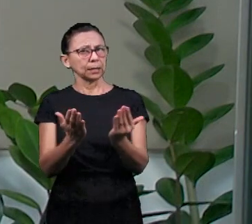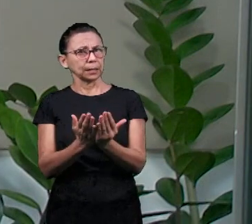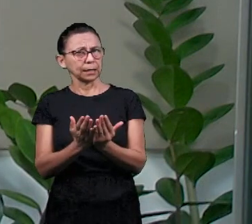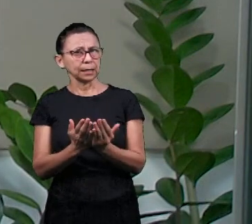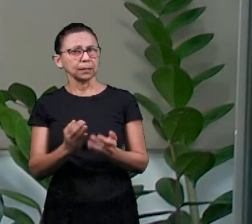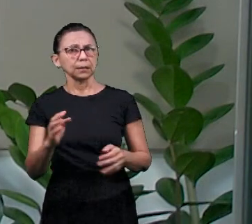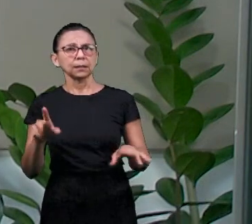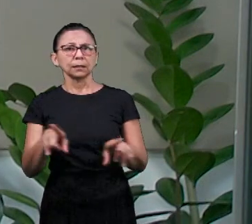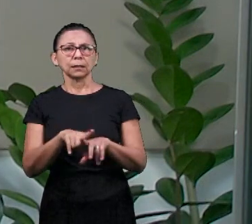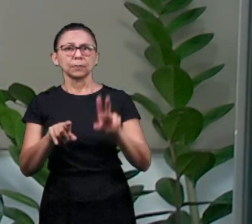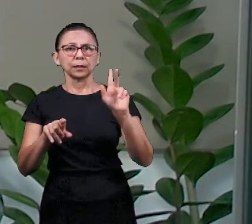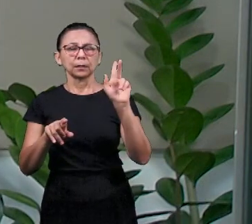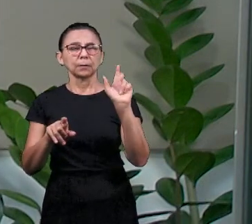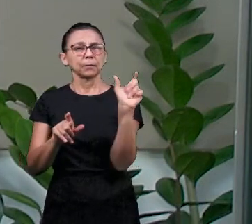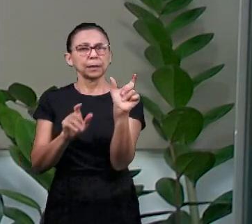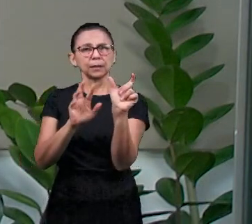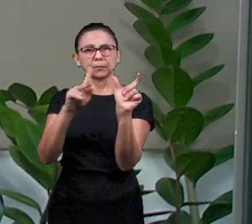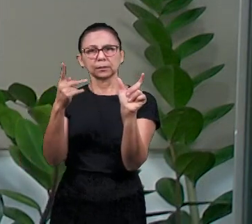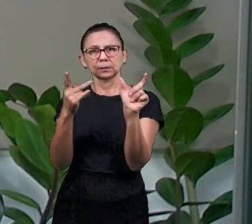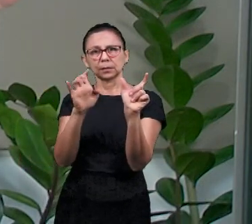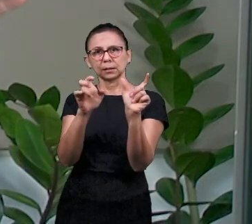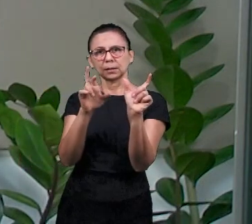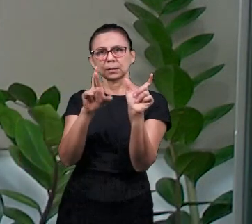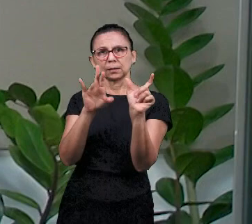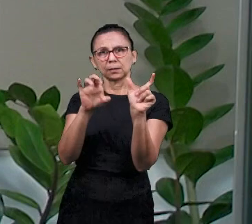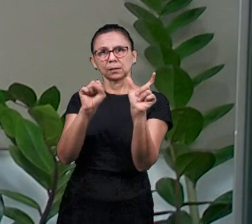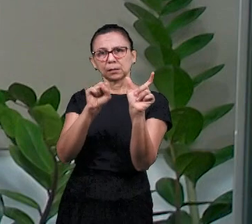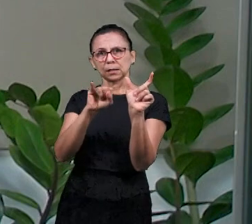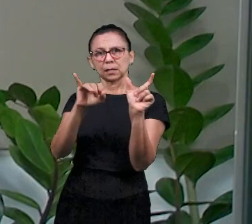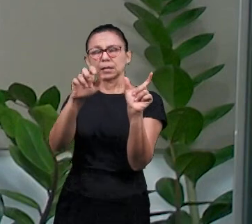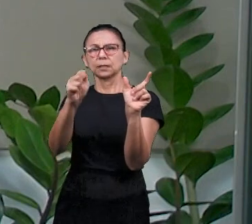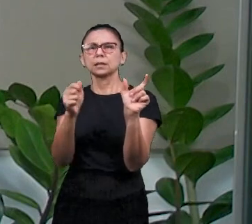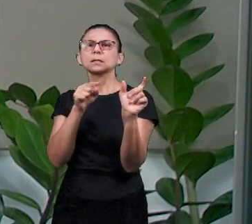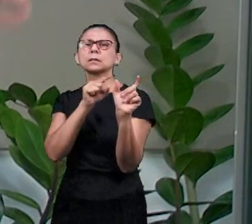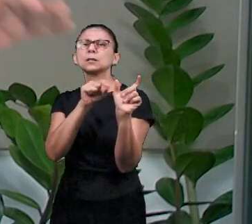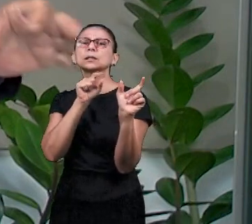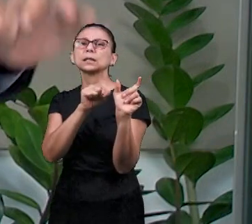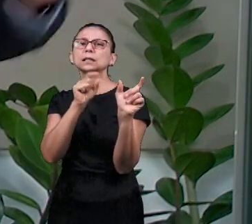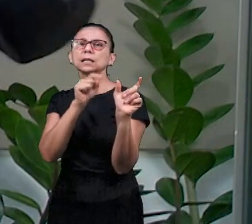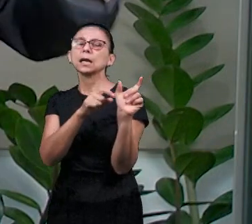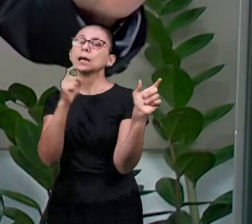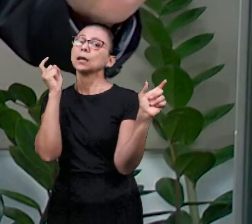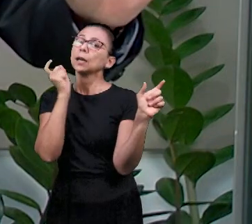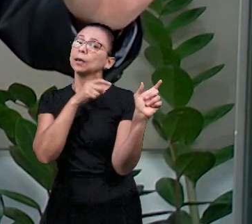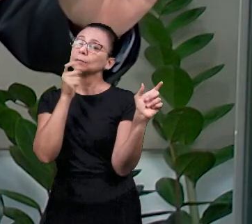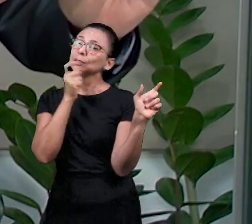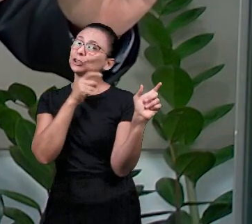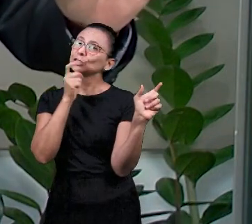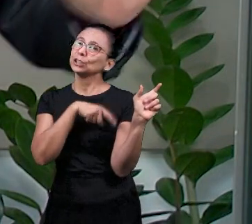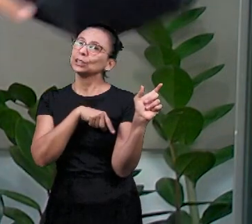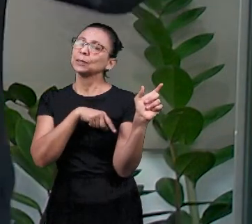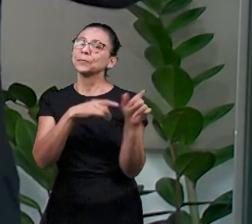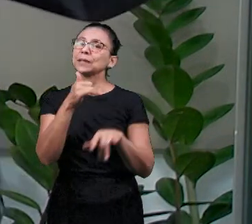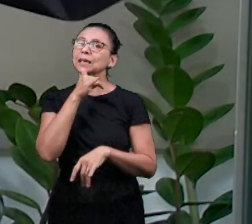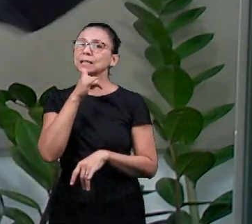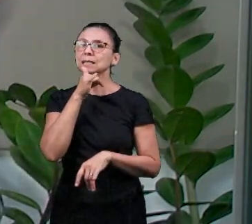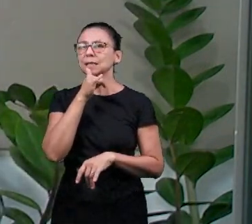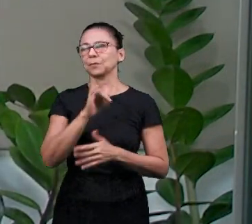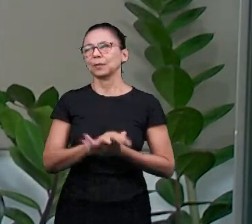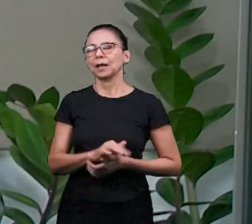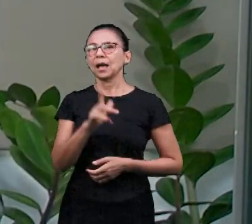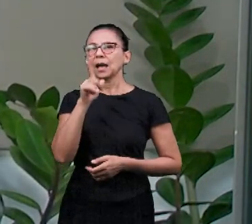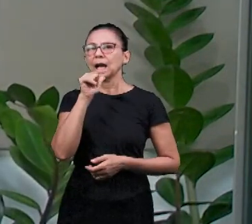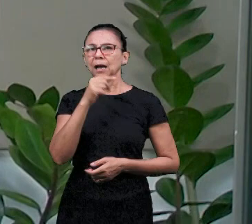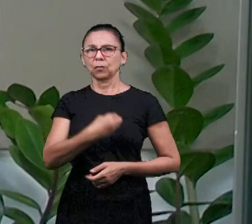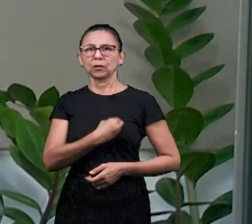mensonge qui ressemble à une vérité. Le pain de la vie, ce n'est pas le pain de la boulangerie. L'eau de la vie, ce n'est pas les eaux